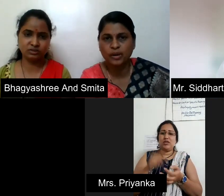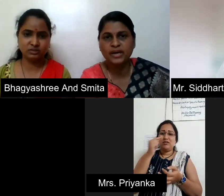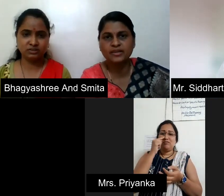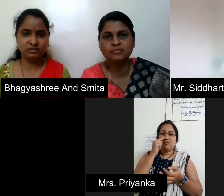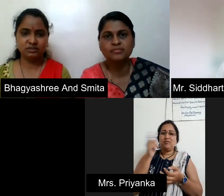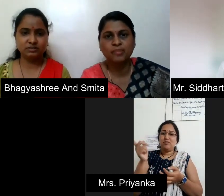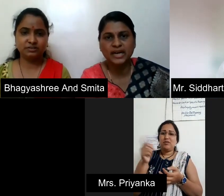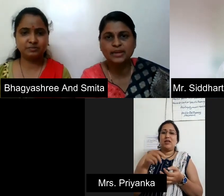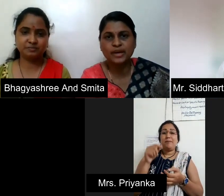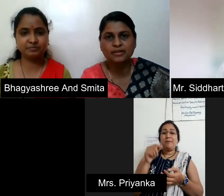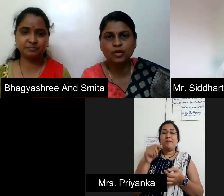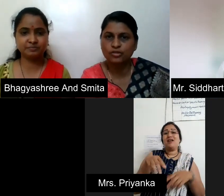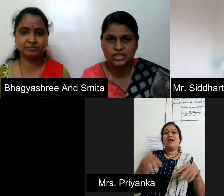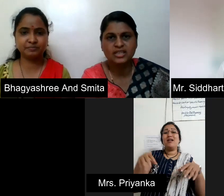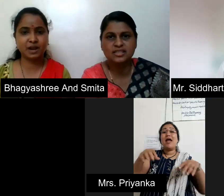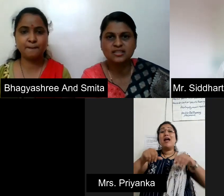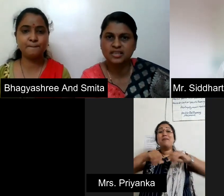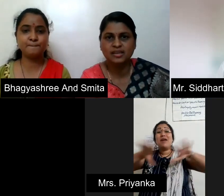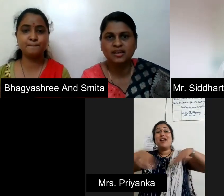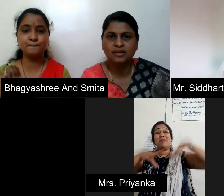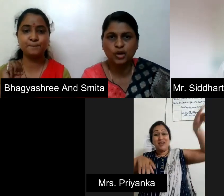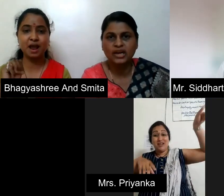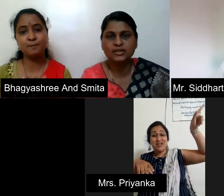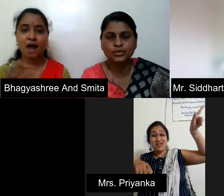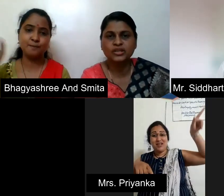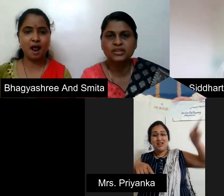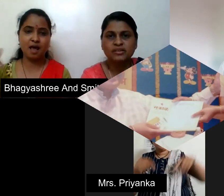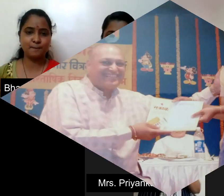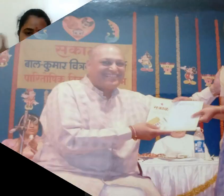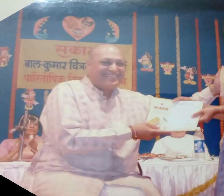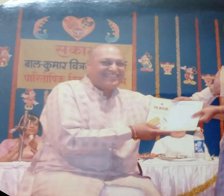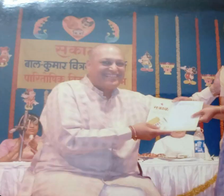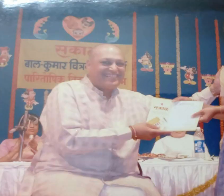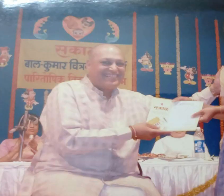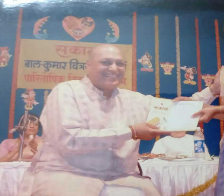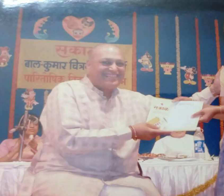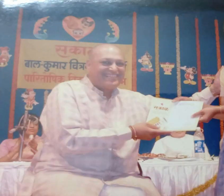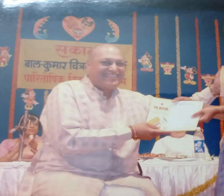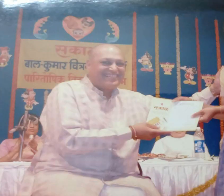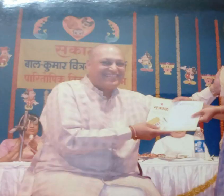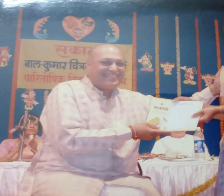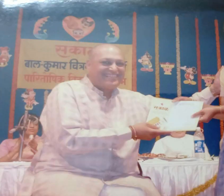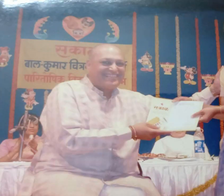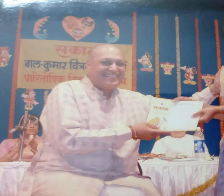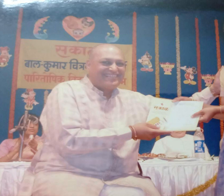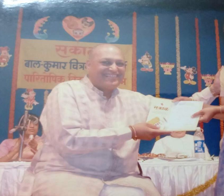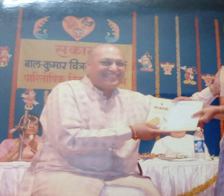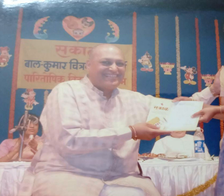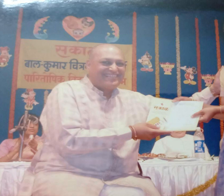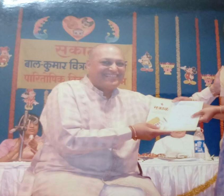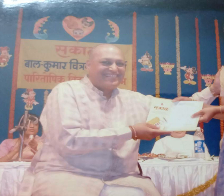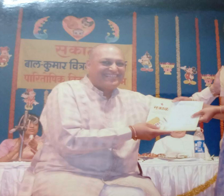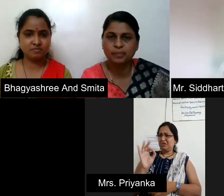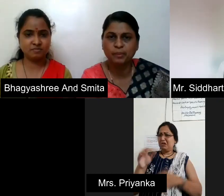पे सुलभा मैडम, पाटिल मैडम और विशाल सर से मुलाकात हुई। उन्होंने इसका हुनर देखकर उसे